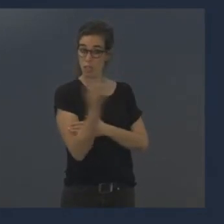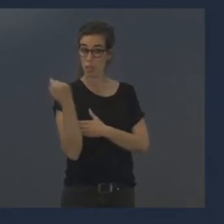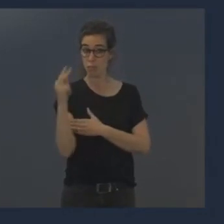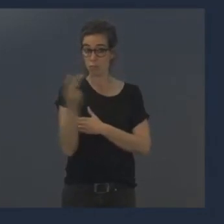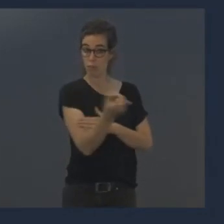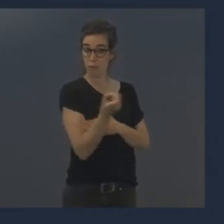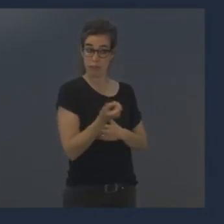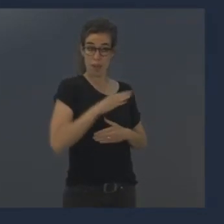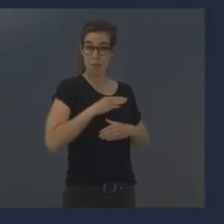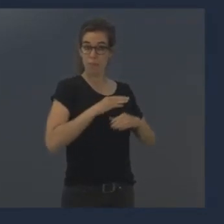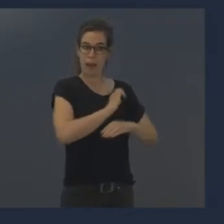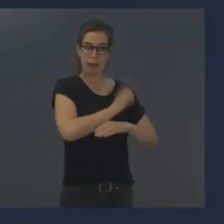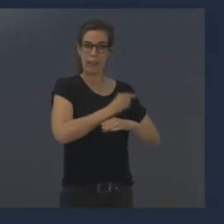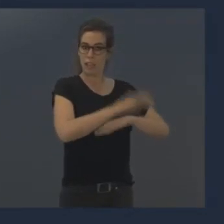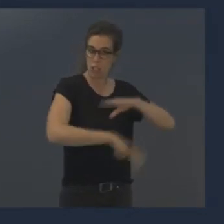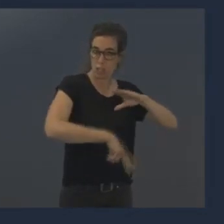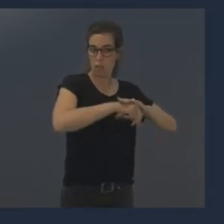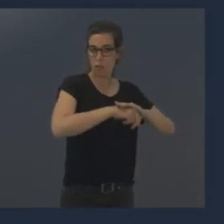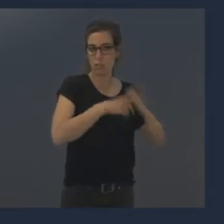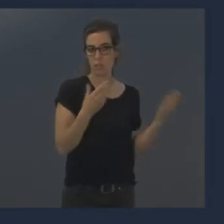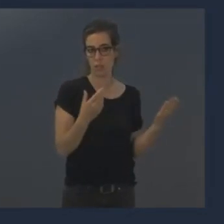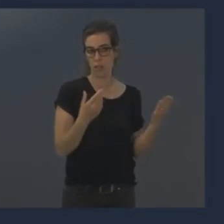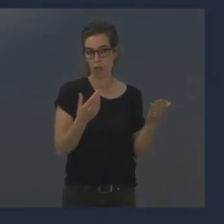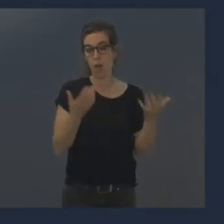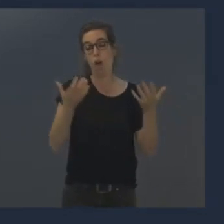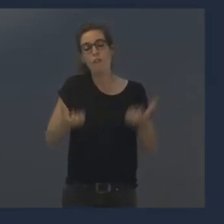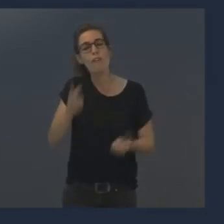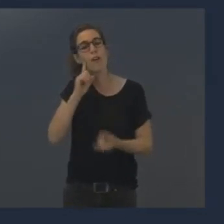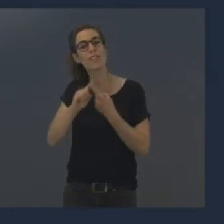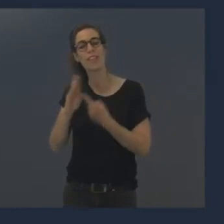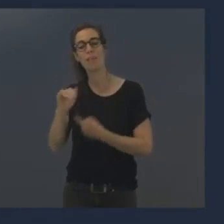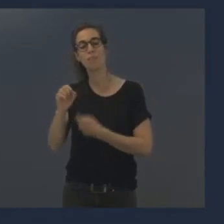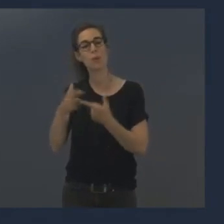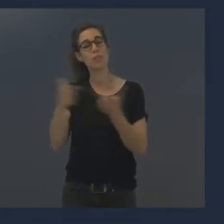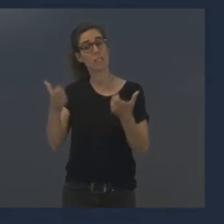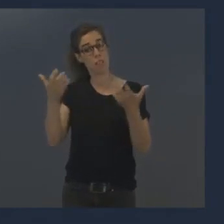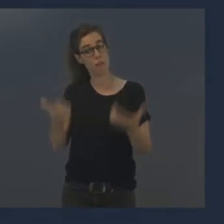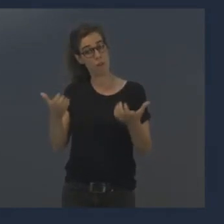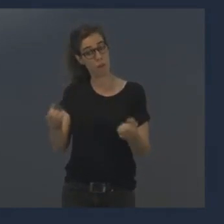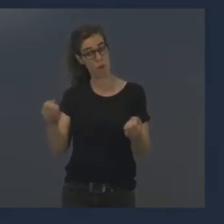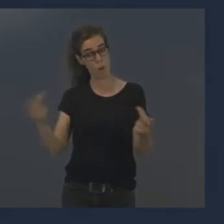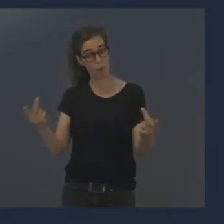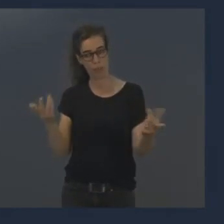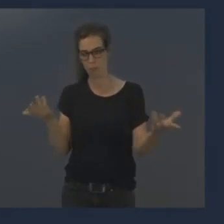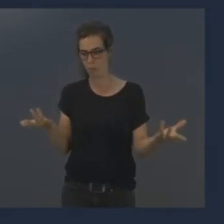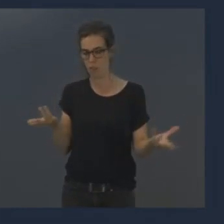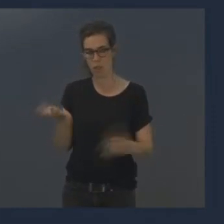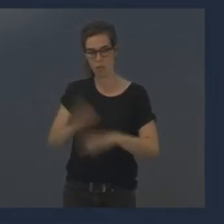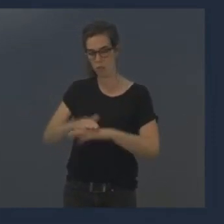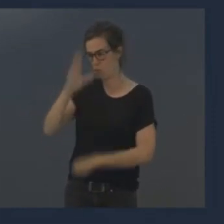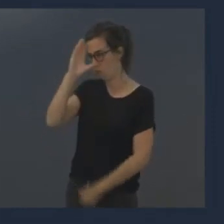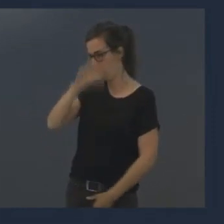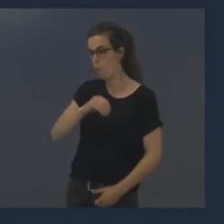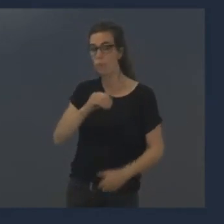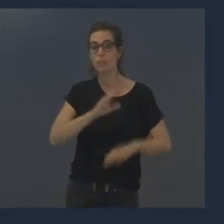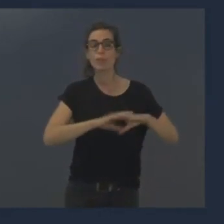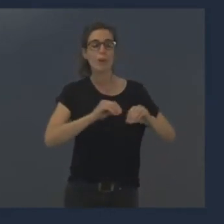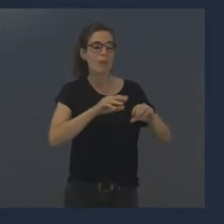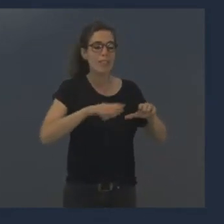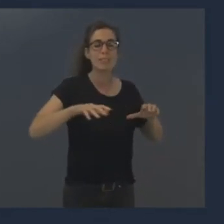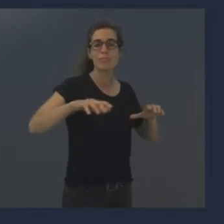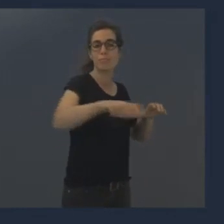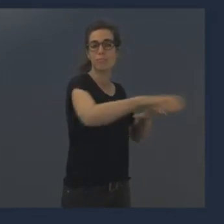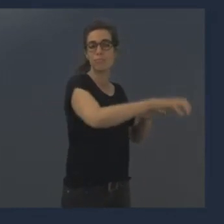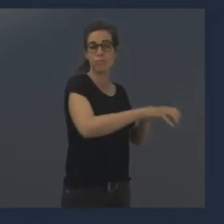souhaitez, comme nous, la reconquête de la biodiversité, mais vous oubliez d'inscrire dans votre plan ceux qui œuvrent dans les territoires pour la préservation de la